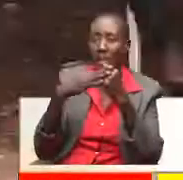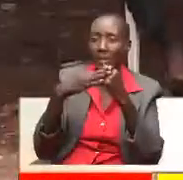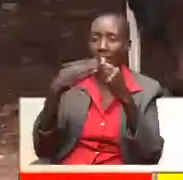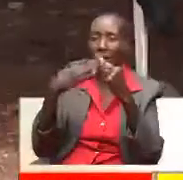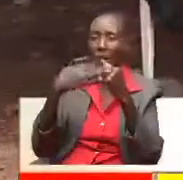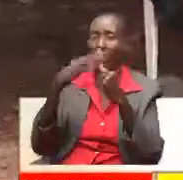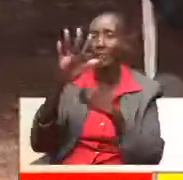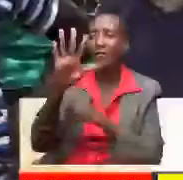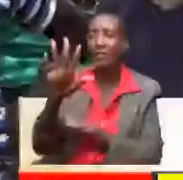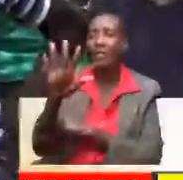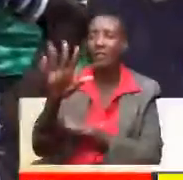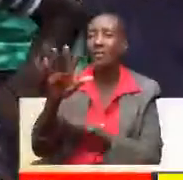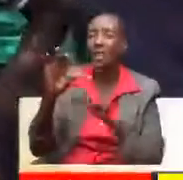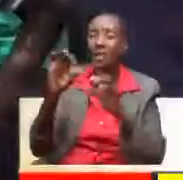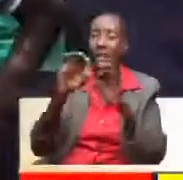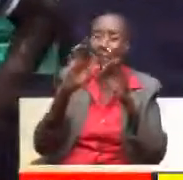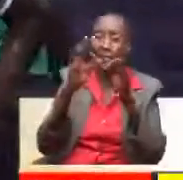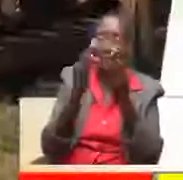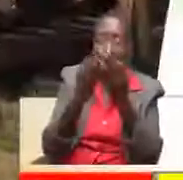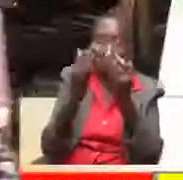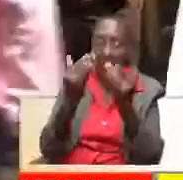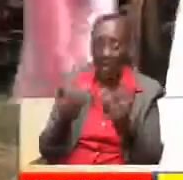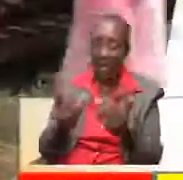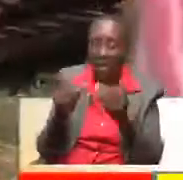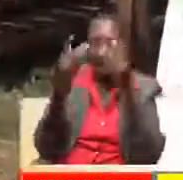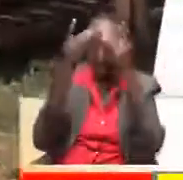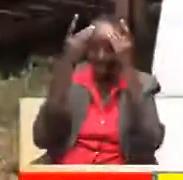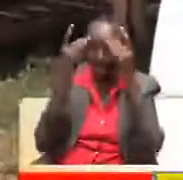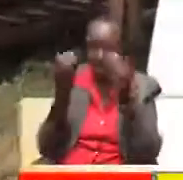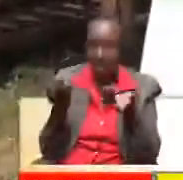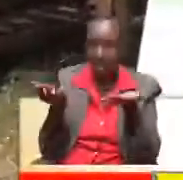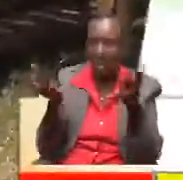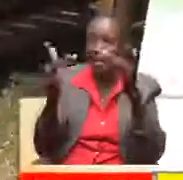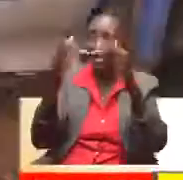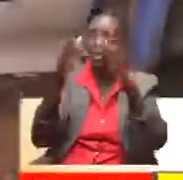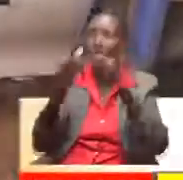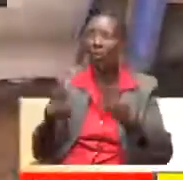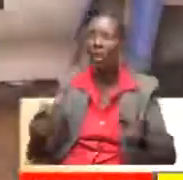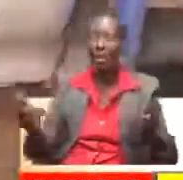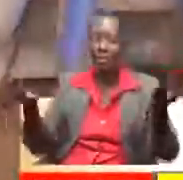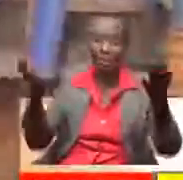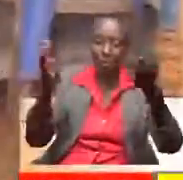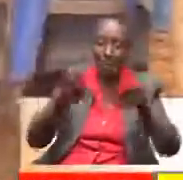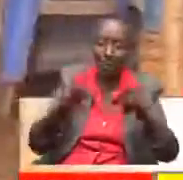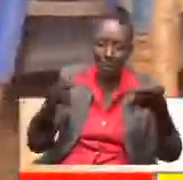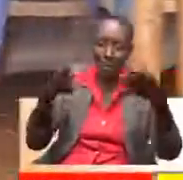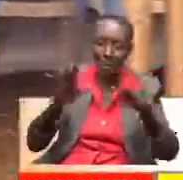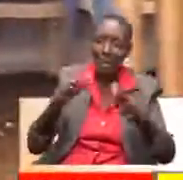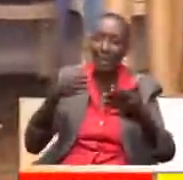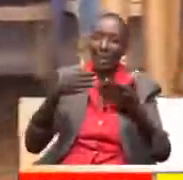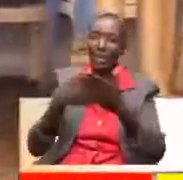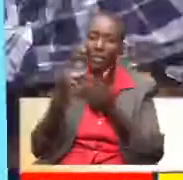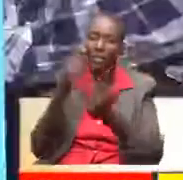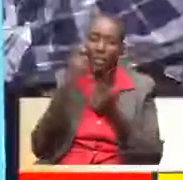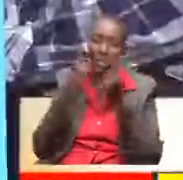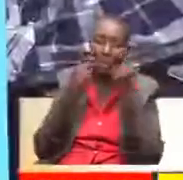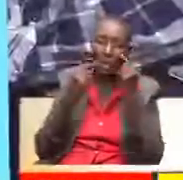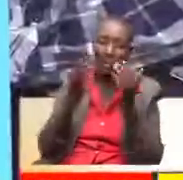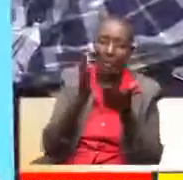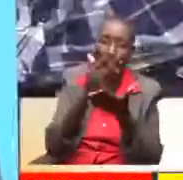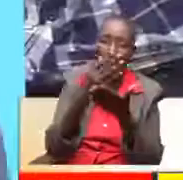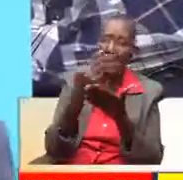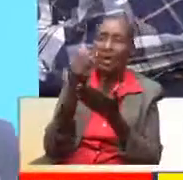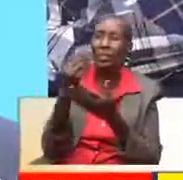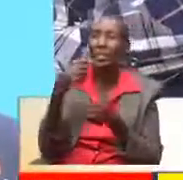11,895. Familia hii imeamua kubomoa hema hizi na kusitisha maombolezi ya kuchangisha hela, wakisema kuwa